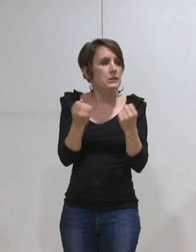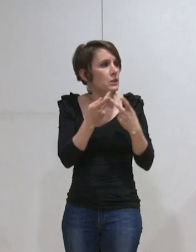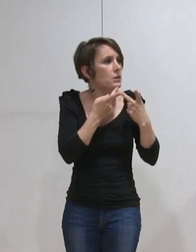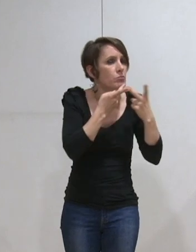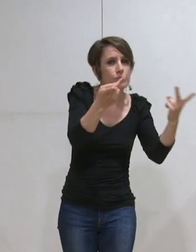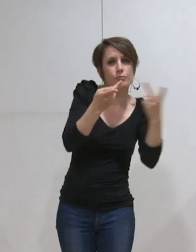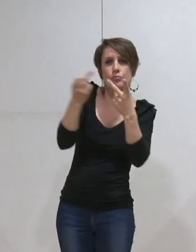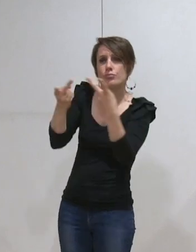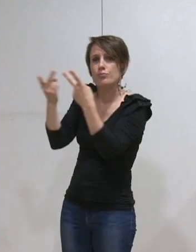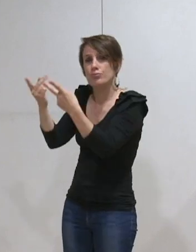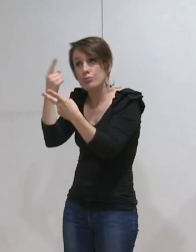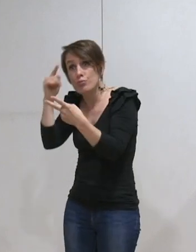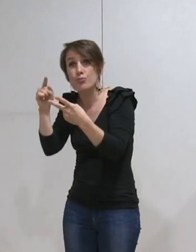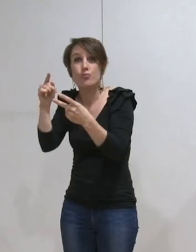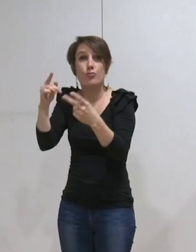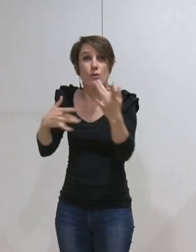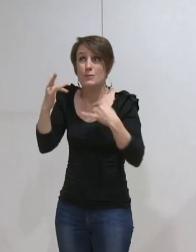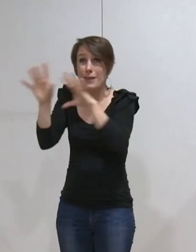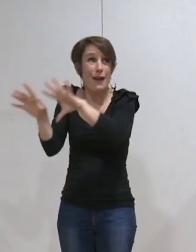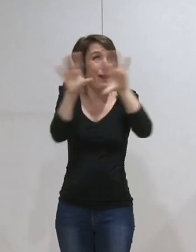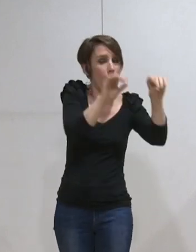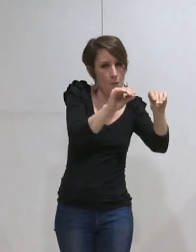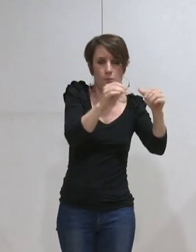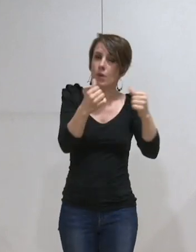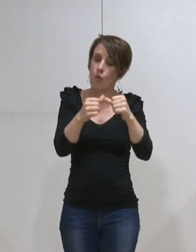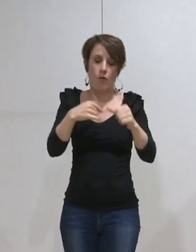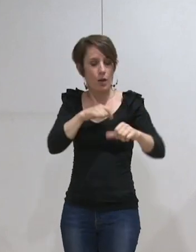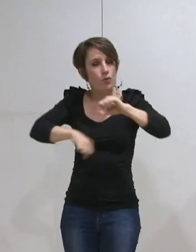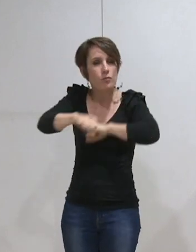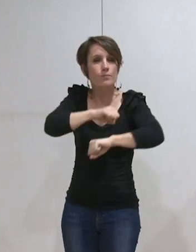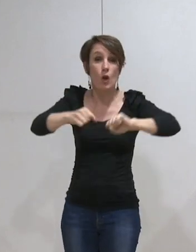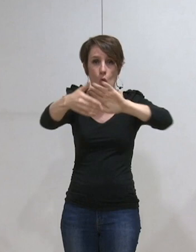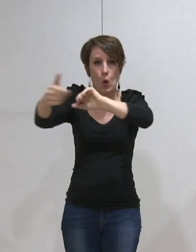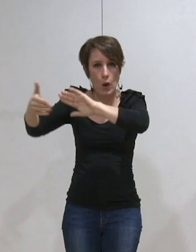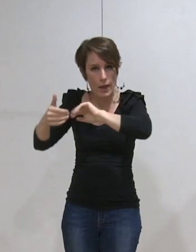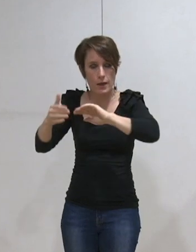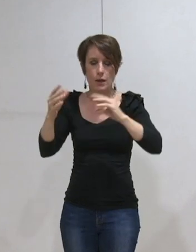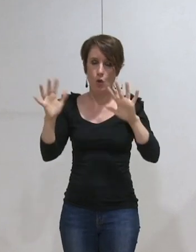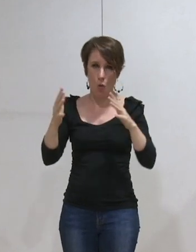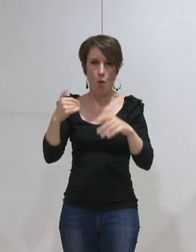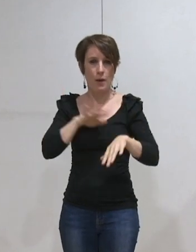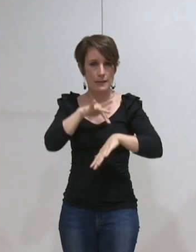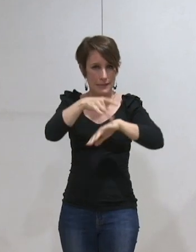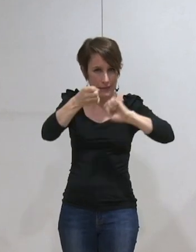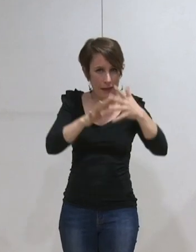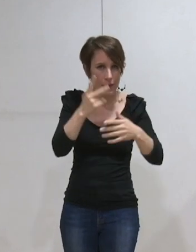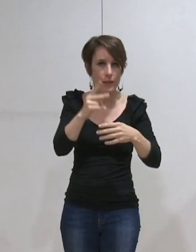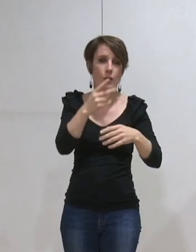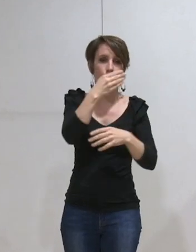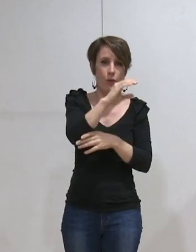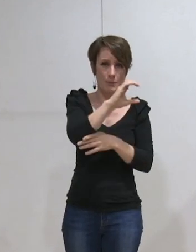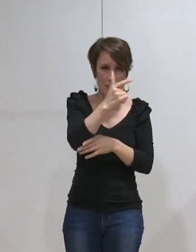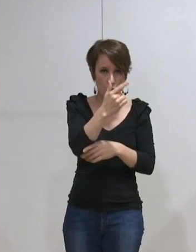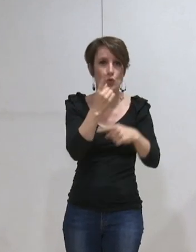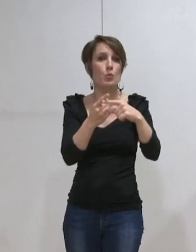changement de lieu des relais de communication de ces spectacles s'organisent sur les sites internet de la ville et de la MC2 euh je crois que les